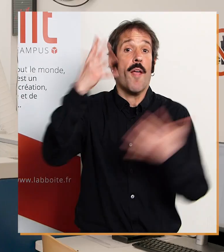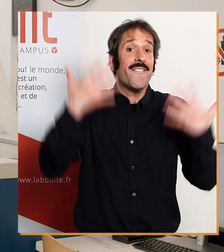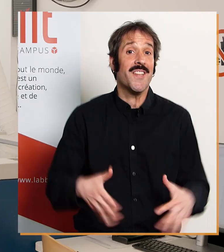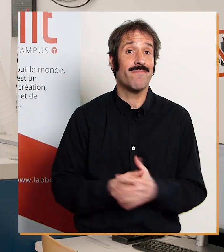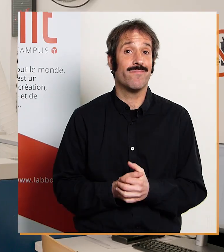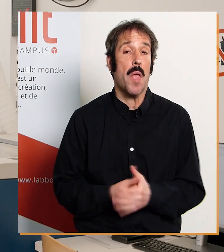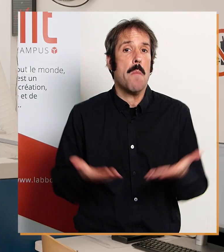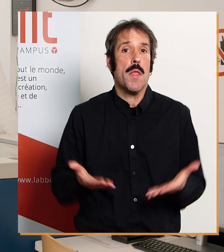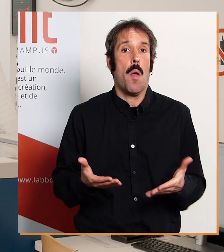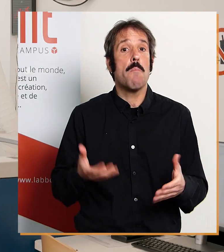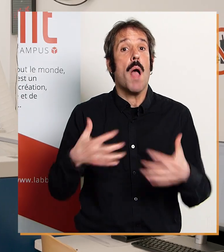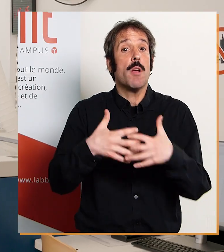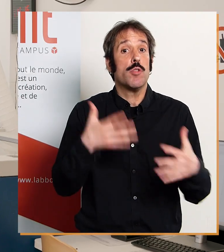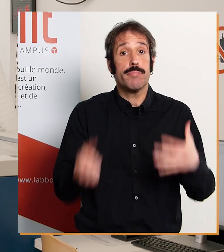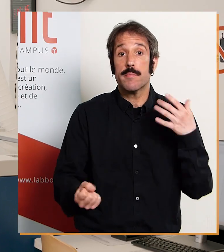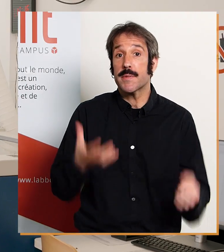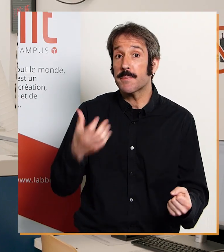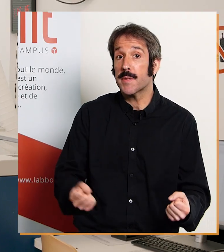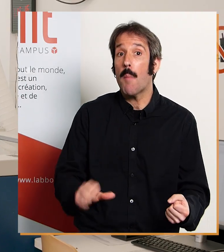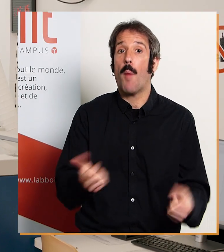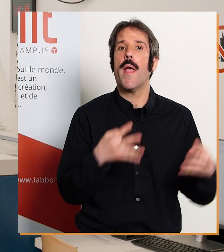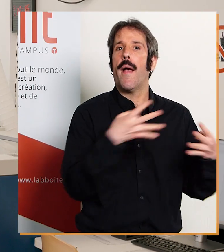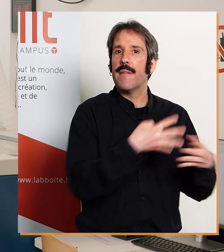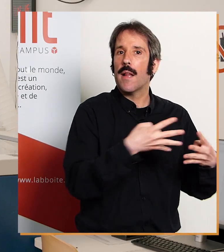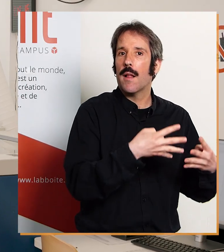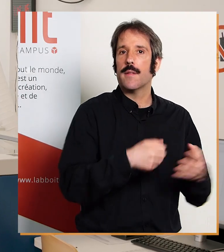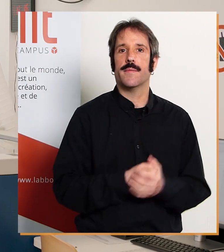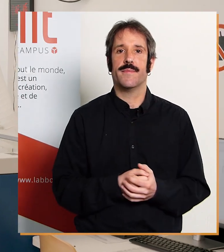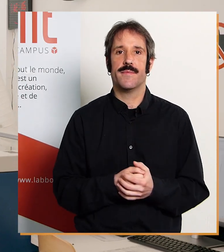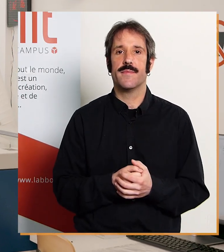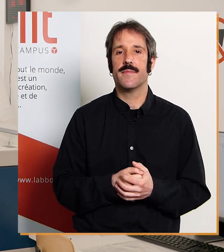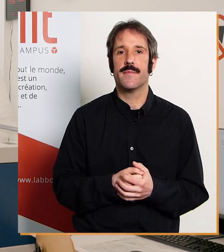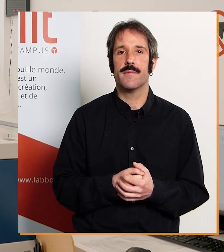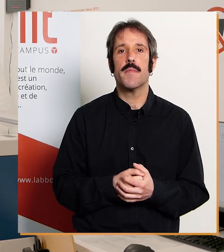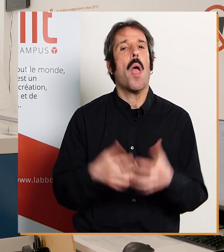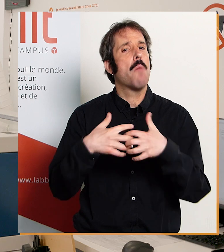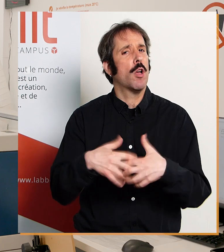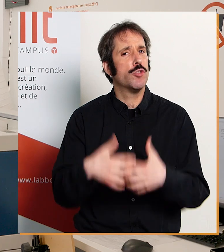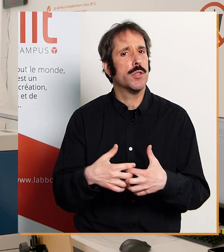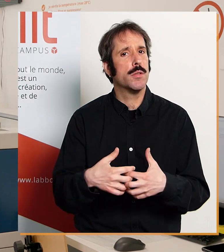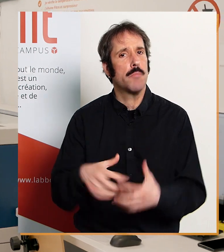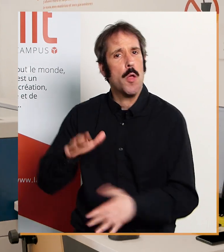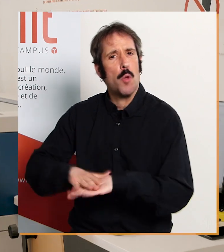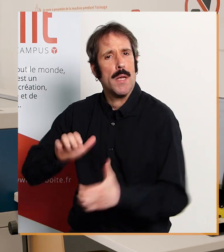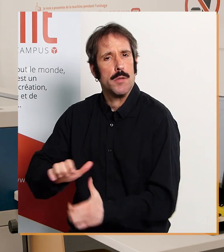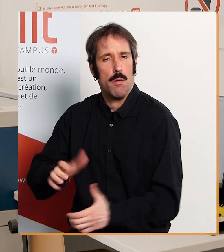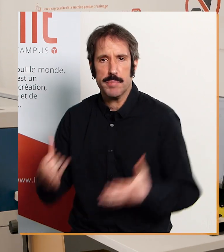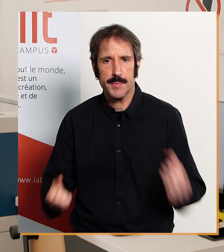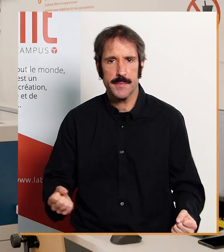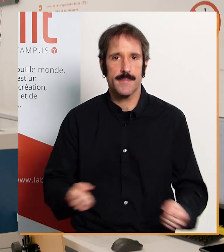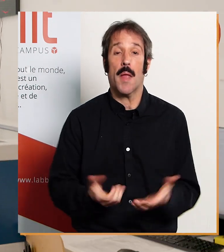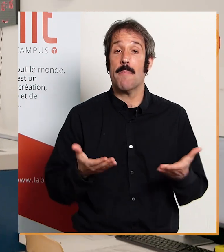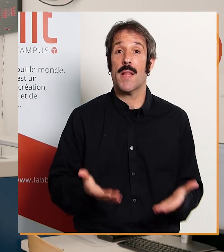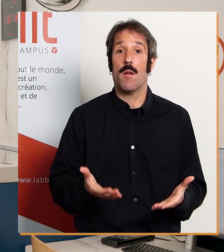Mon projet est terminé, je n'ai plus qu'à éteindre les machines, à commencer par le filtre, la machine ainsi que le